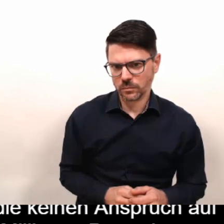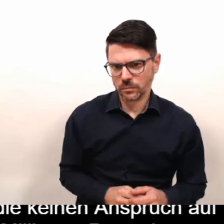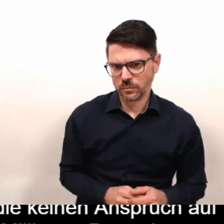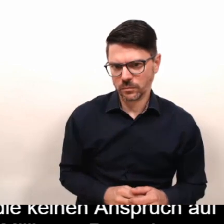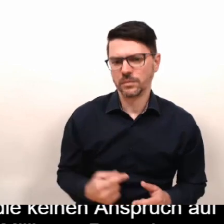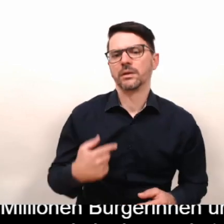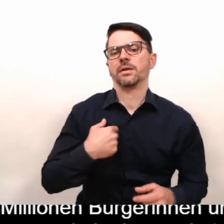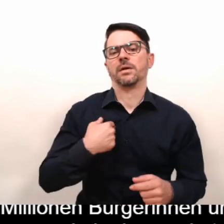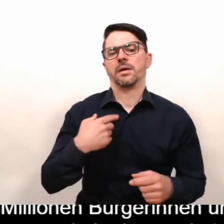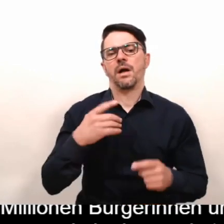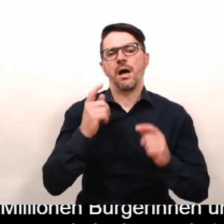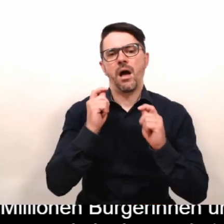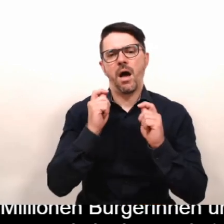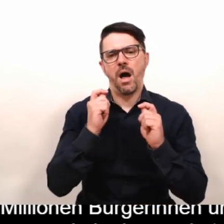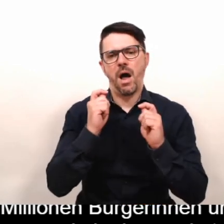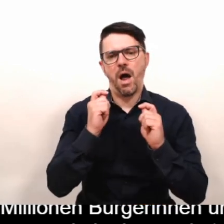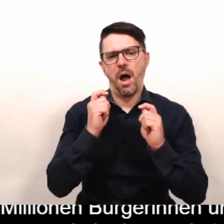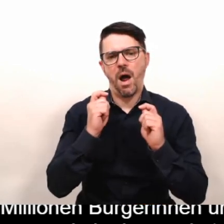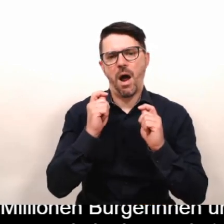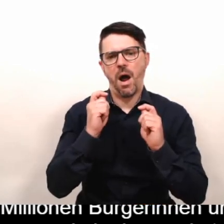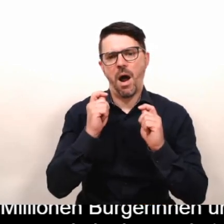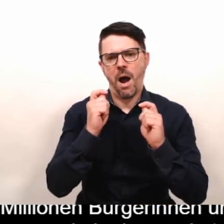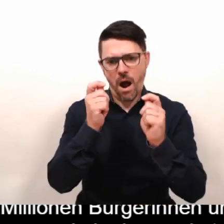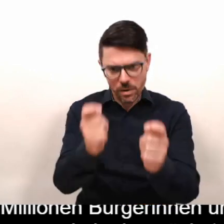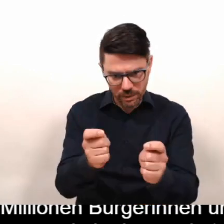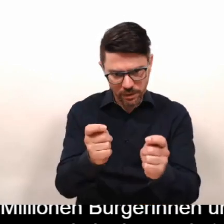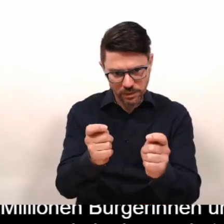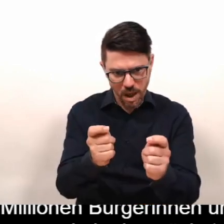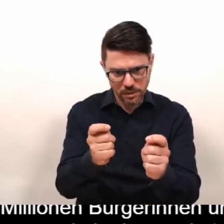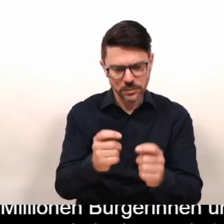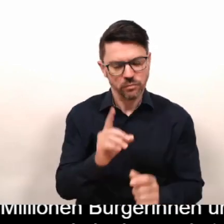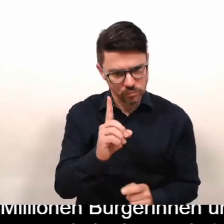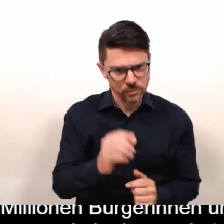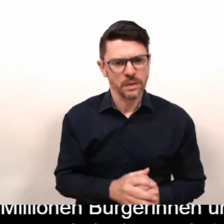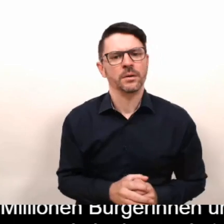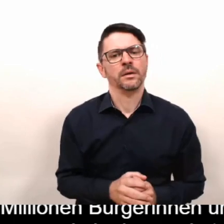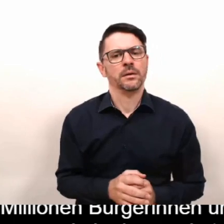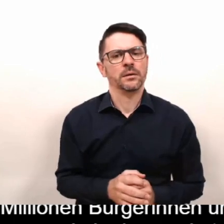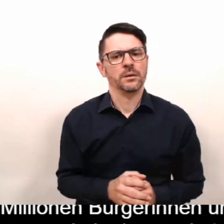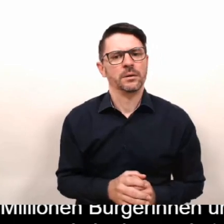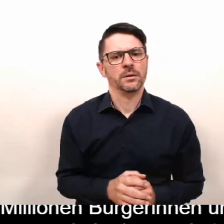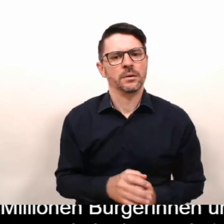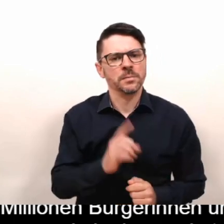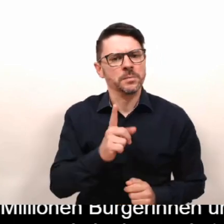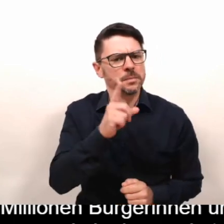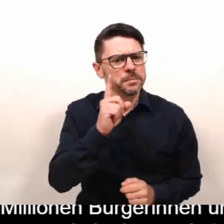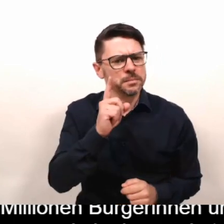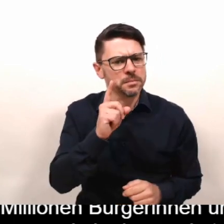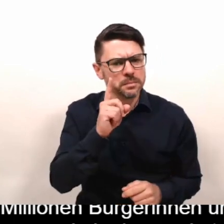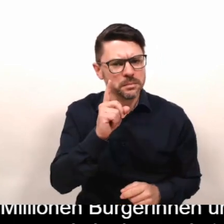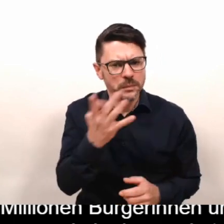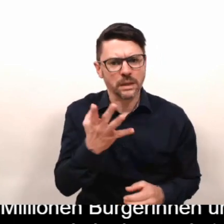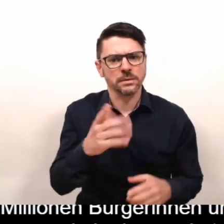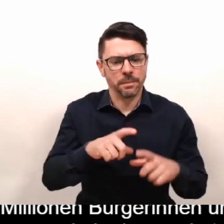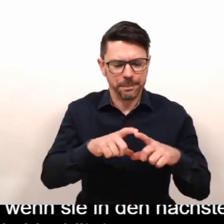Briefe rausgeschickt werden müssen, bitte jetzt rückwirkend das Geld wieder zurückschicken, das über die